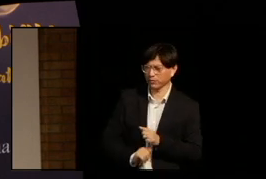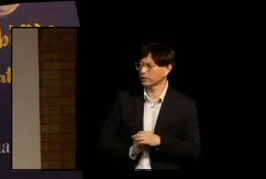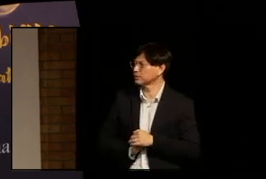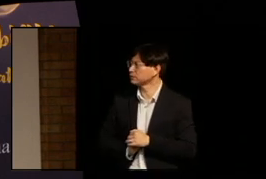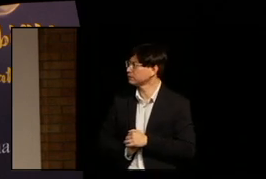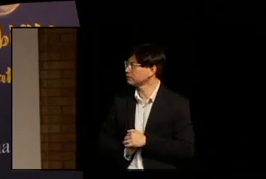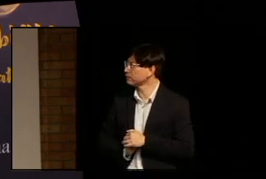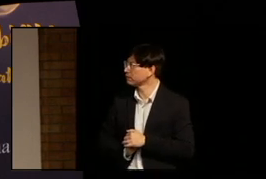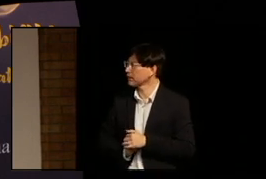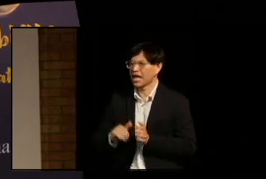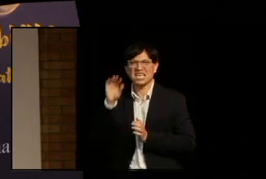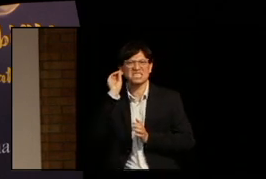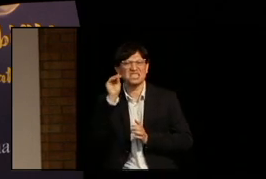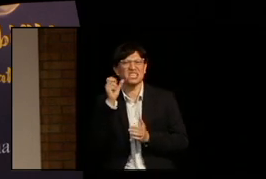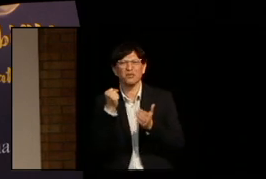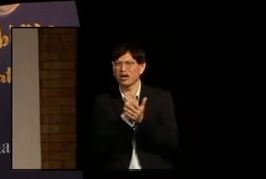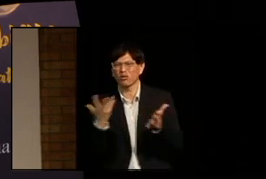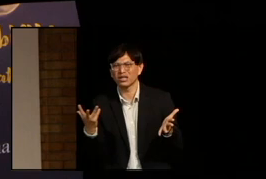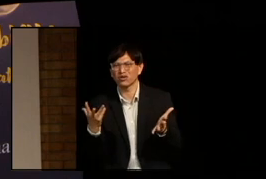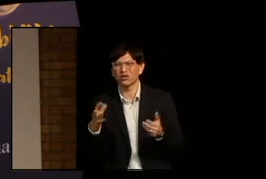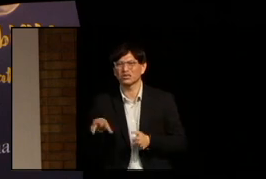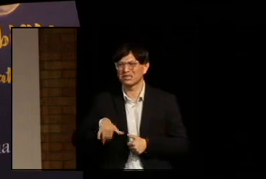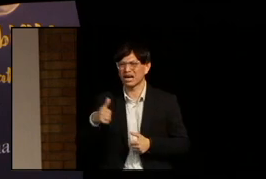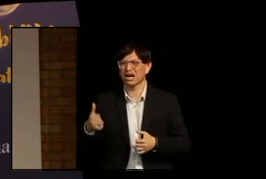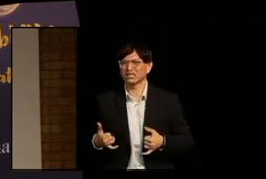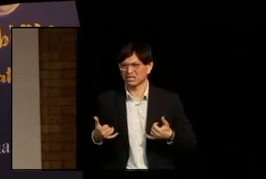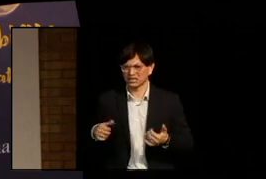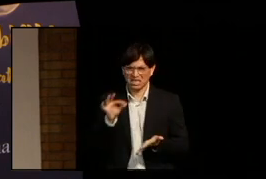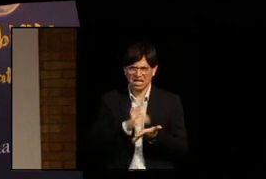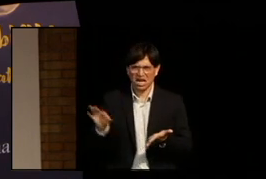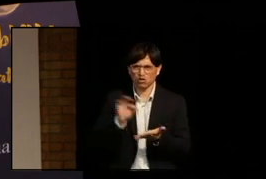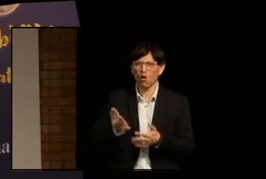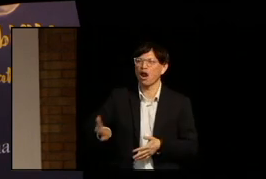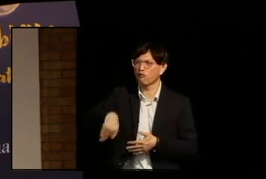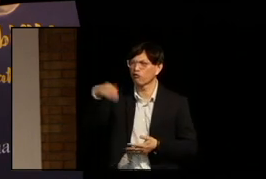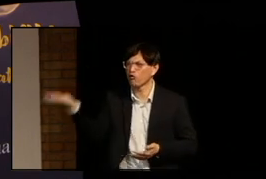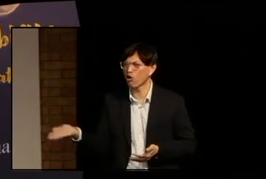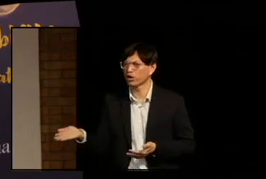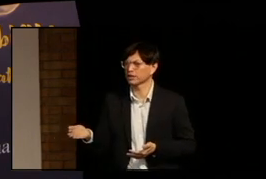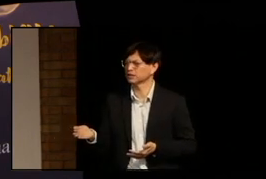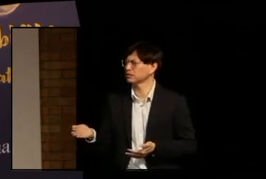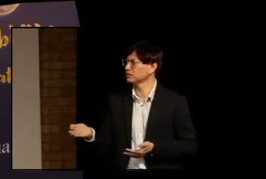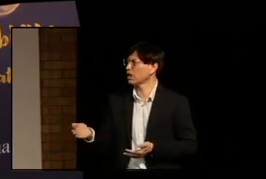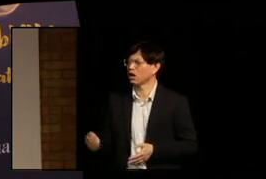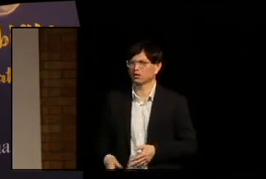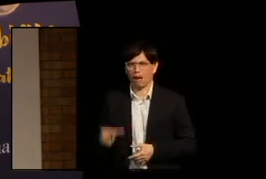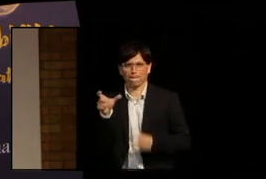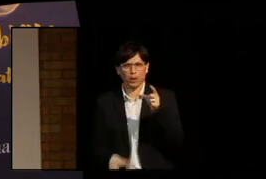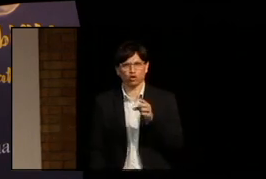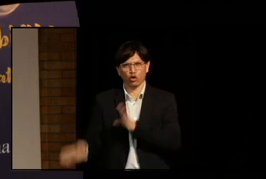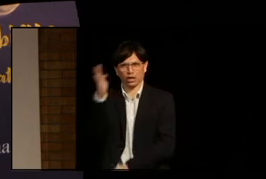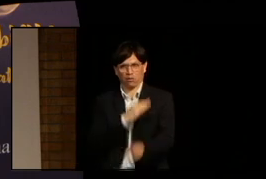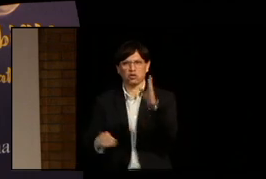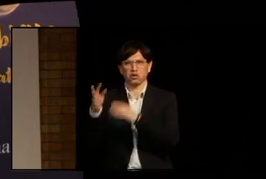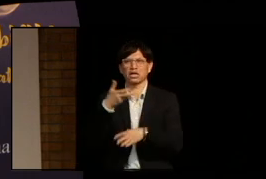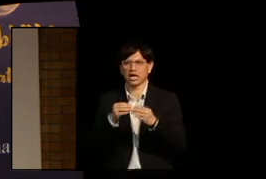e chiedeva qualcosa che andasse fuori dalla scuola e fuori dalle terapie fuori da tutte le attività che una persona con disabilità deve